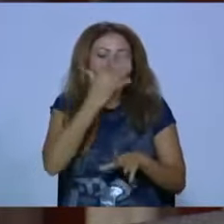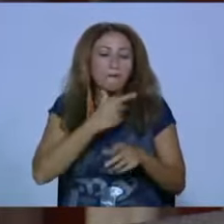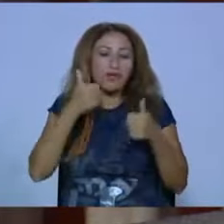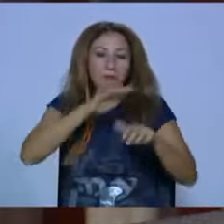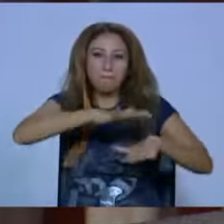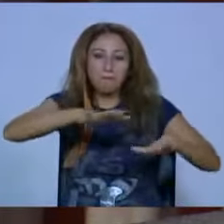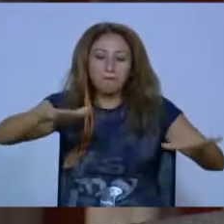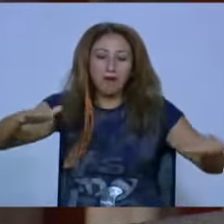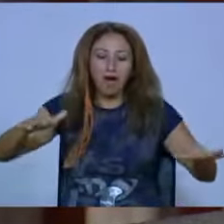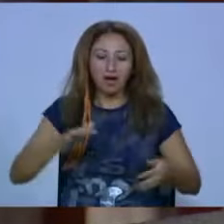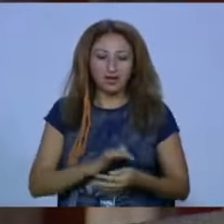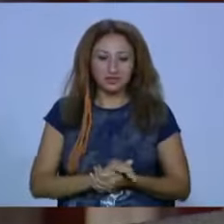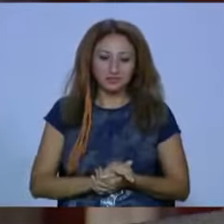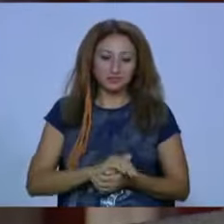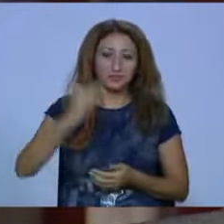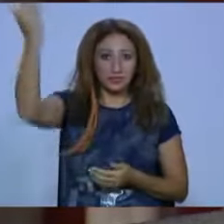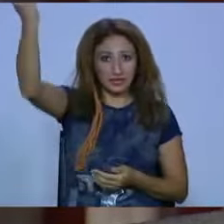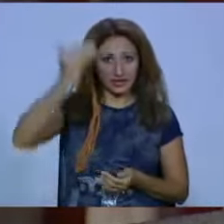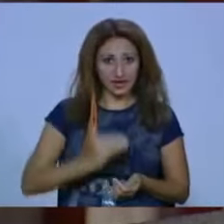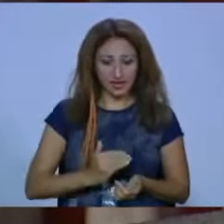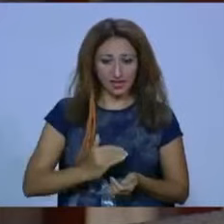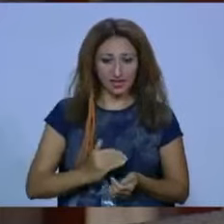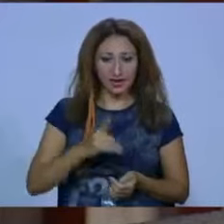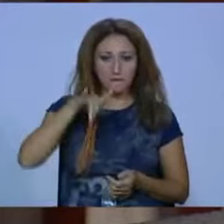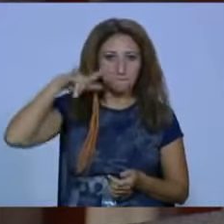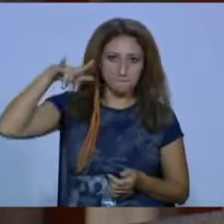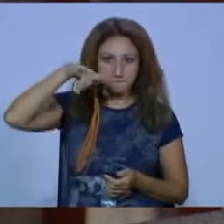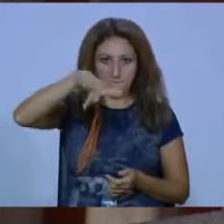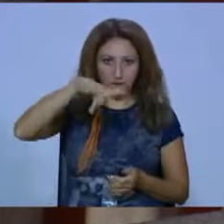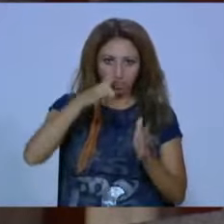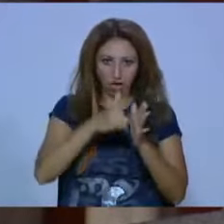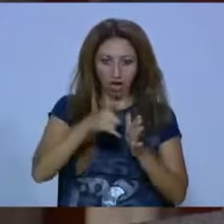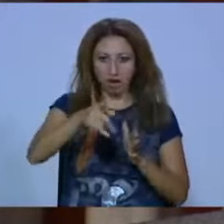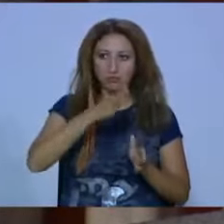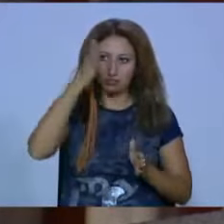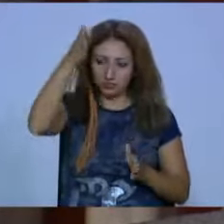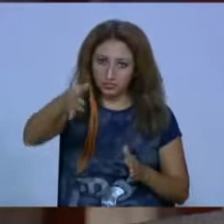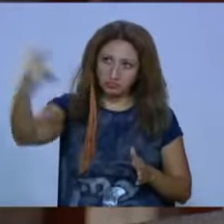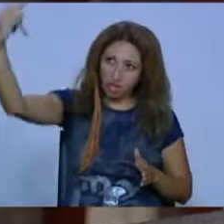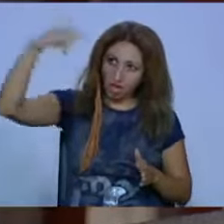بس فلما رجع استقبلته في المطار انا وخالد اخويا الله يرحمه،